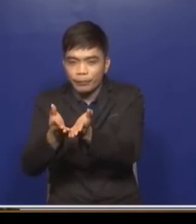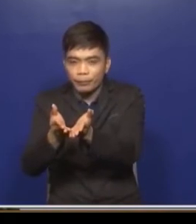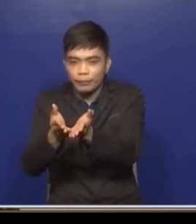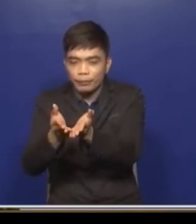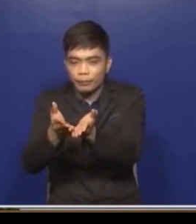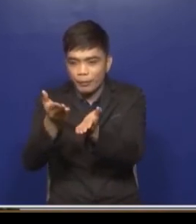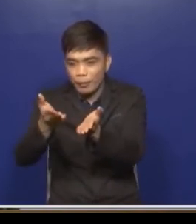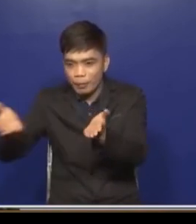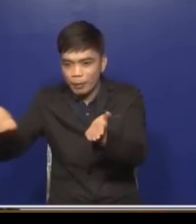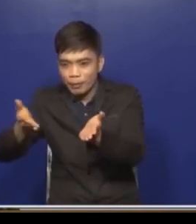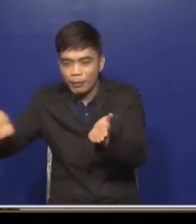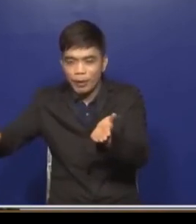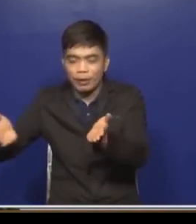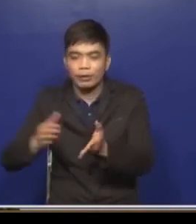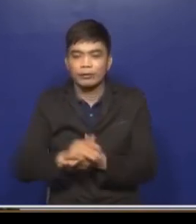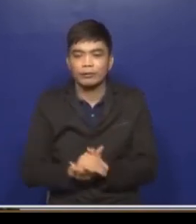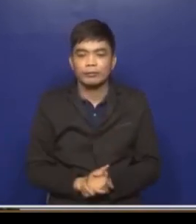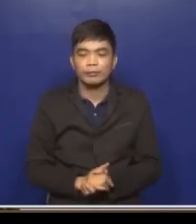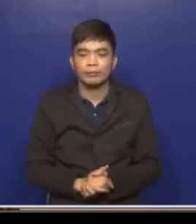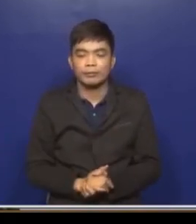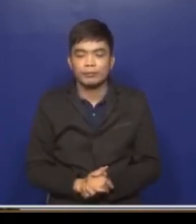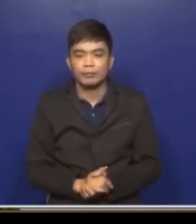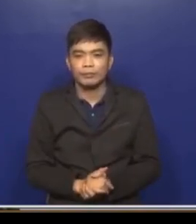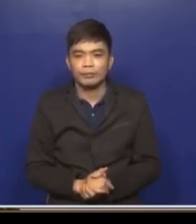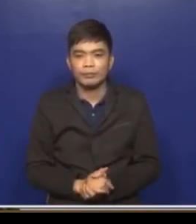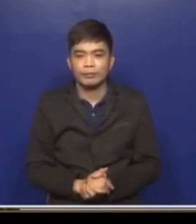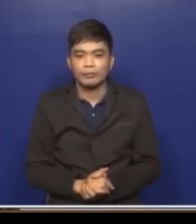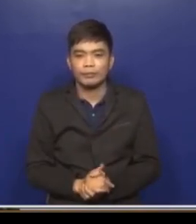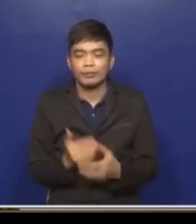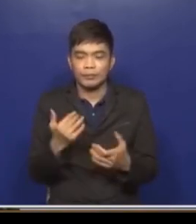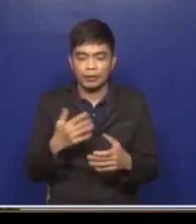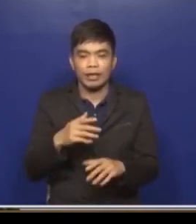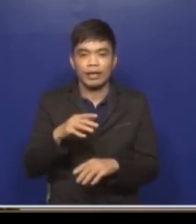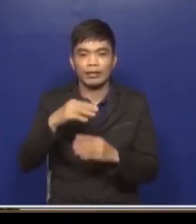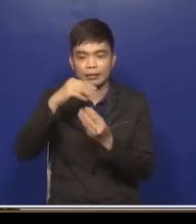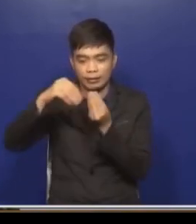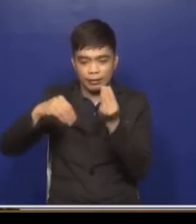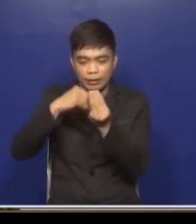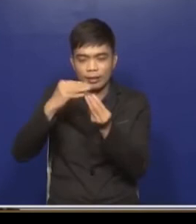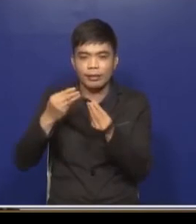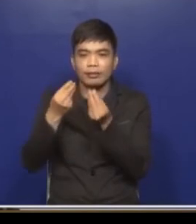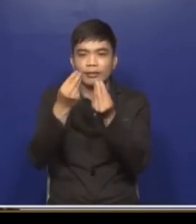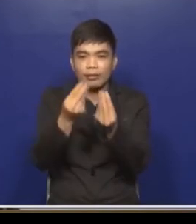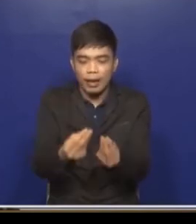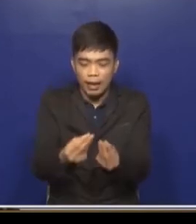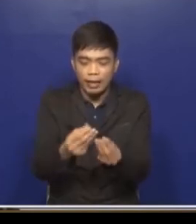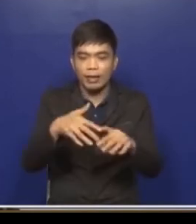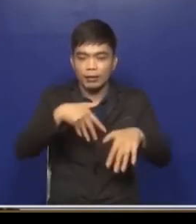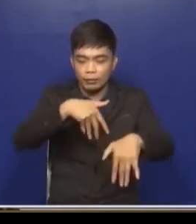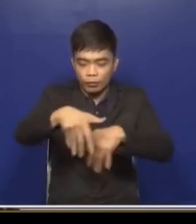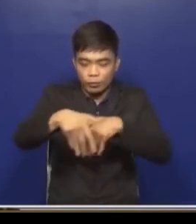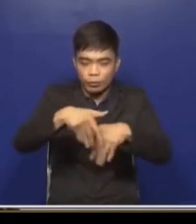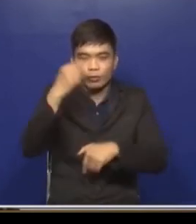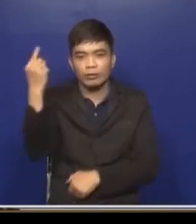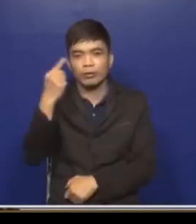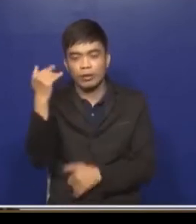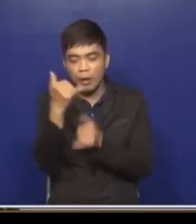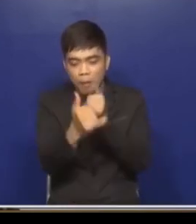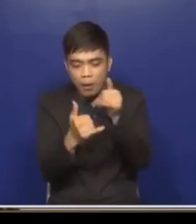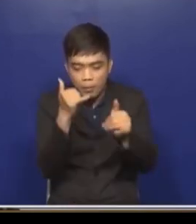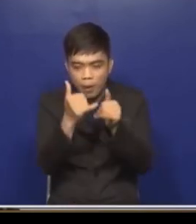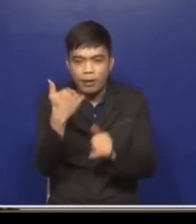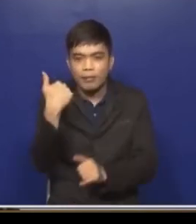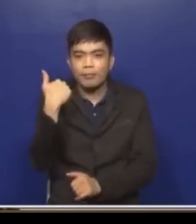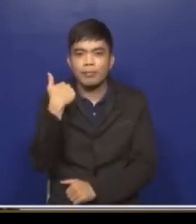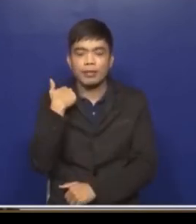งเข้ามาจอดได้แล้วก็ทำให้สร้างเศรษกึนให้กับท้องถินส้างเศรษกึนทางการทองเที่วเปอย่างมากหเป